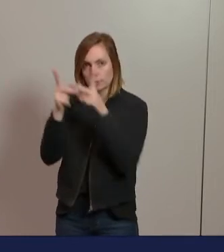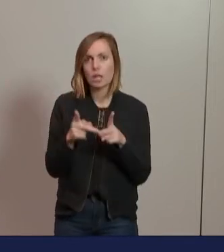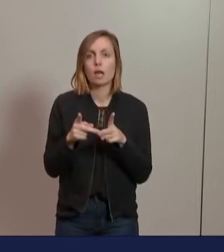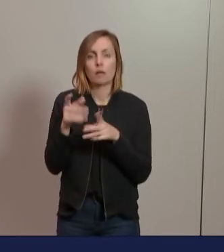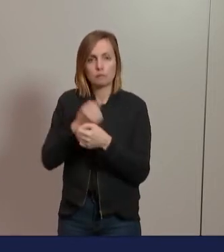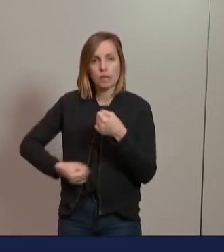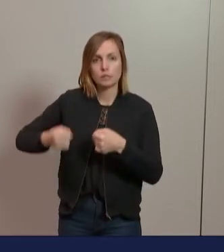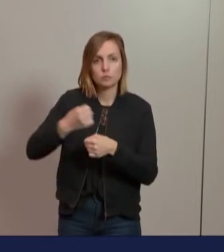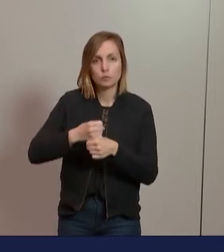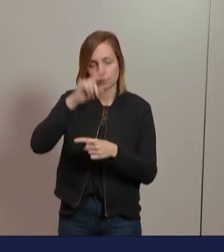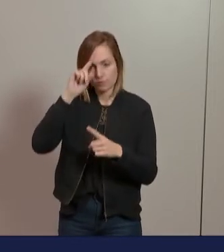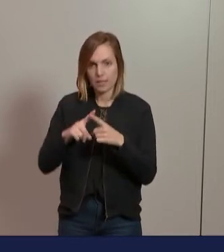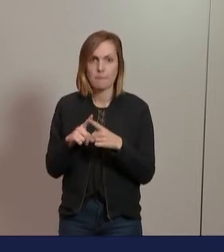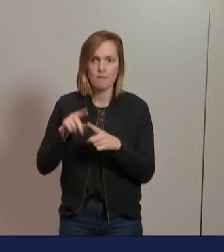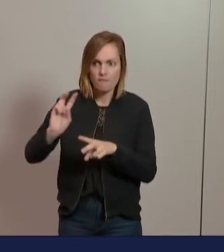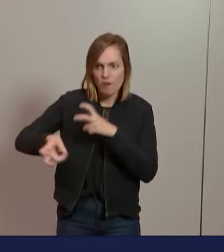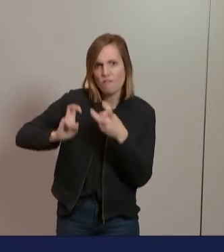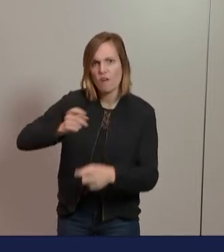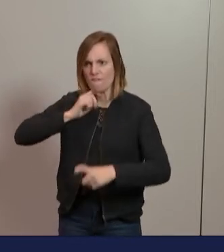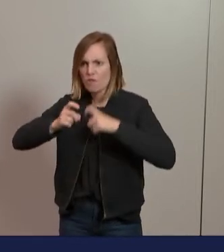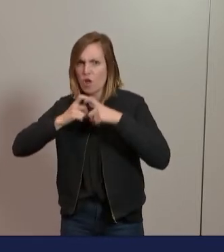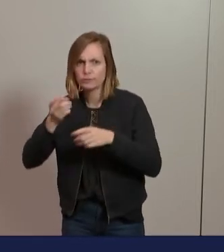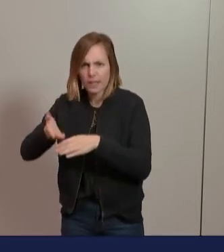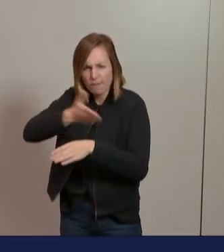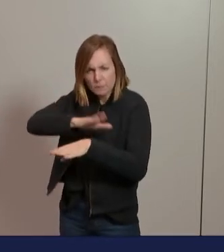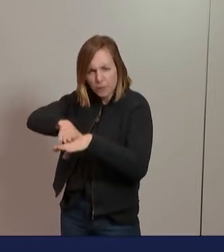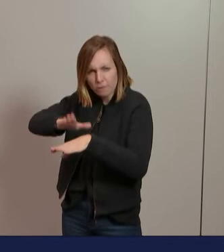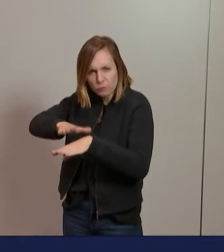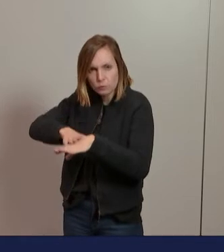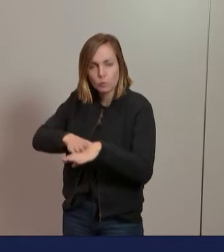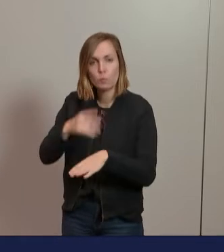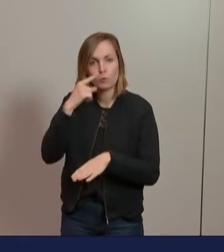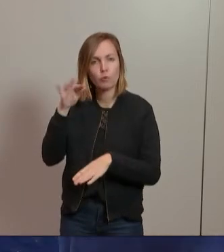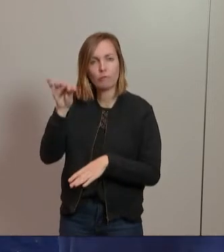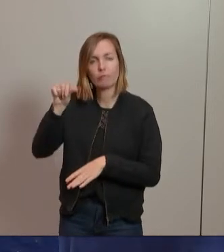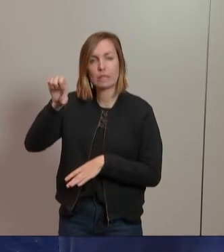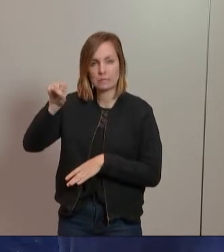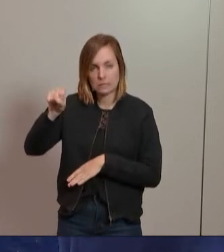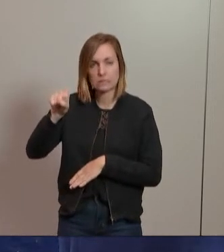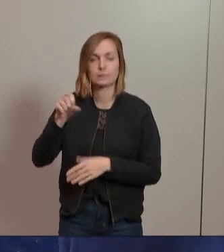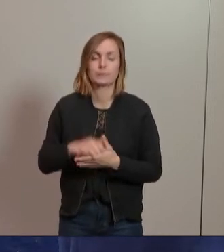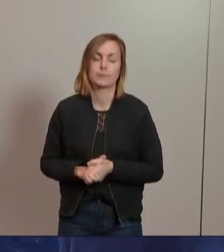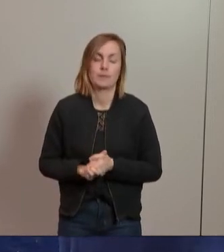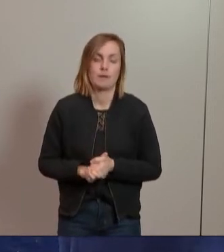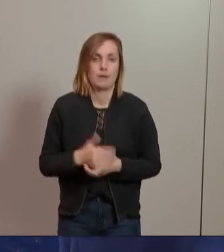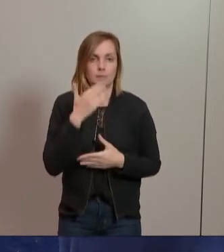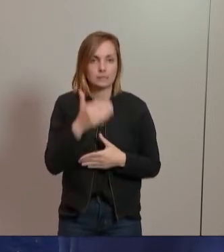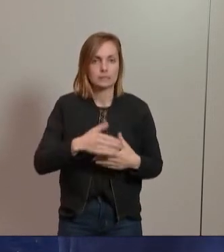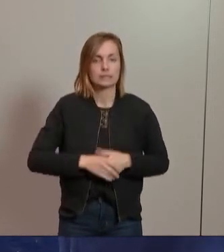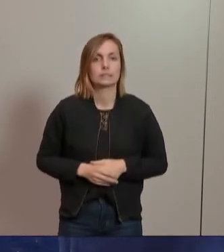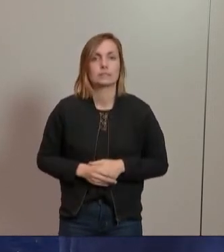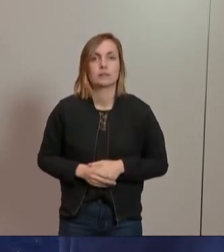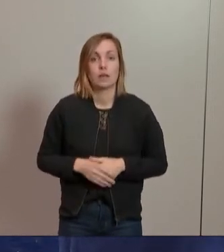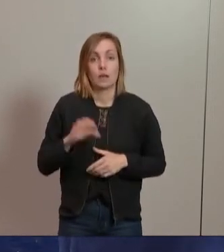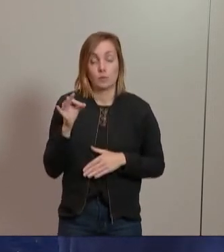de prévention de la délinquance de Nantes Métropole. Monsieur Faes. Merci. Il vous